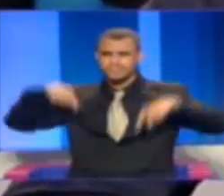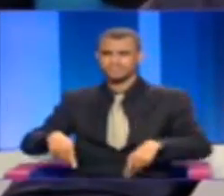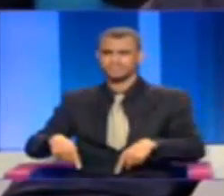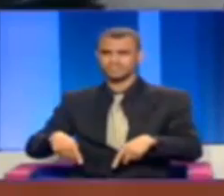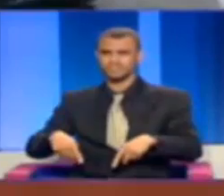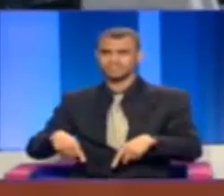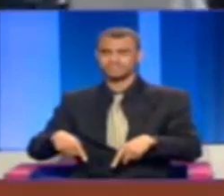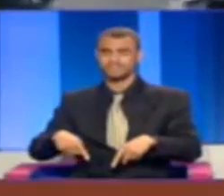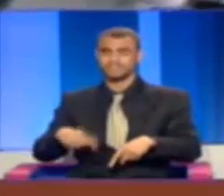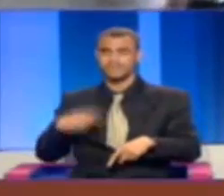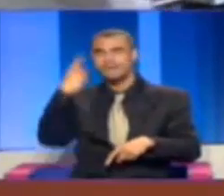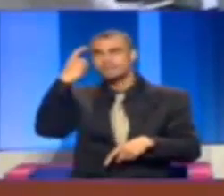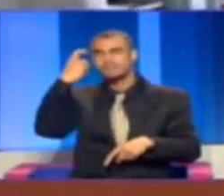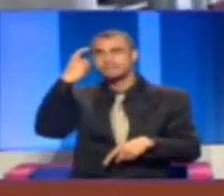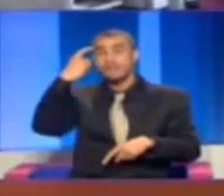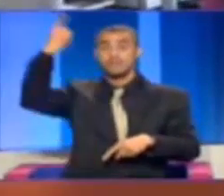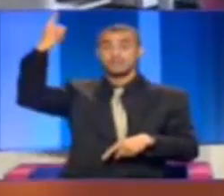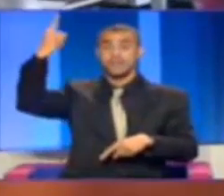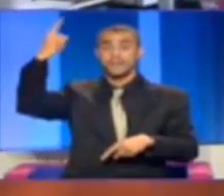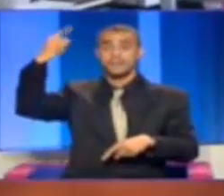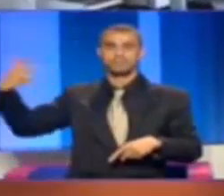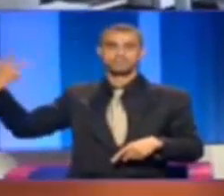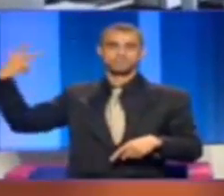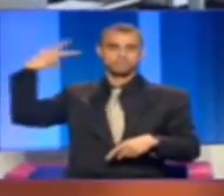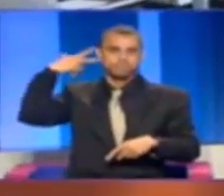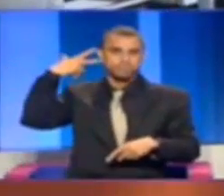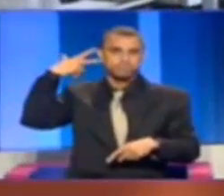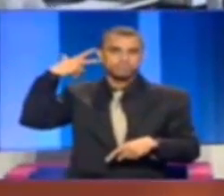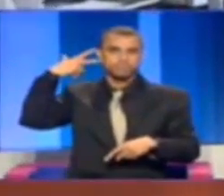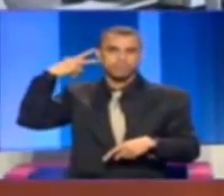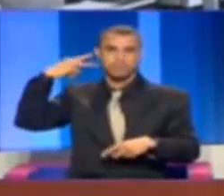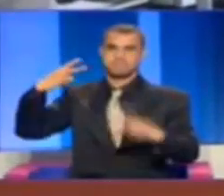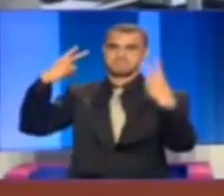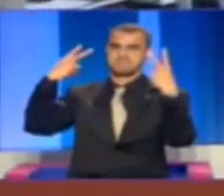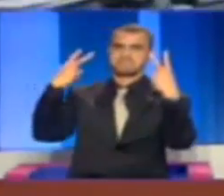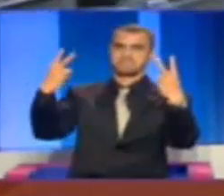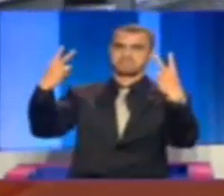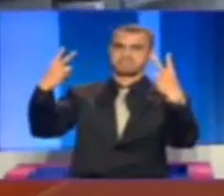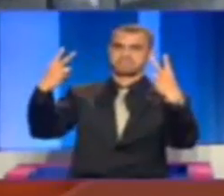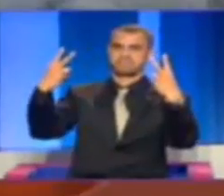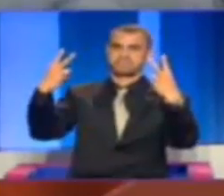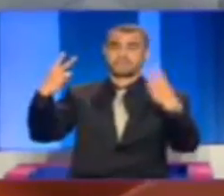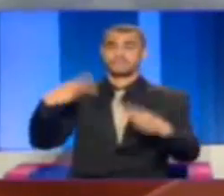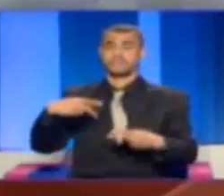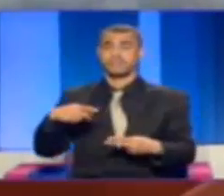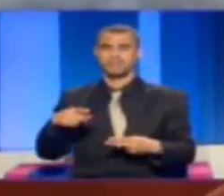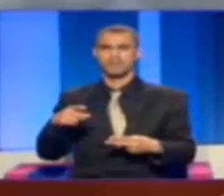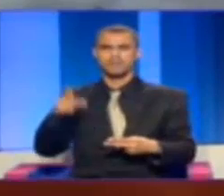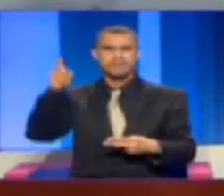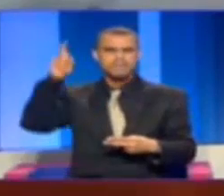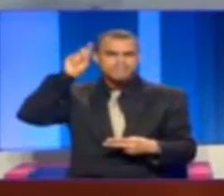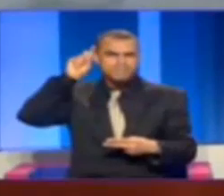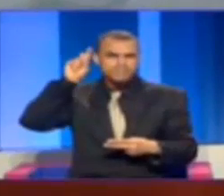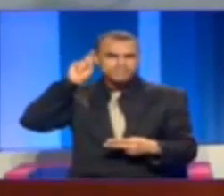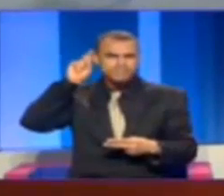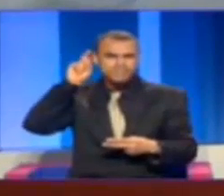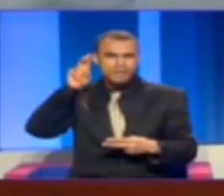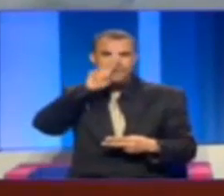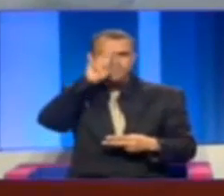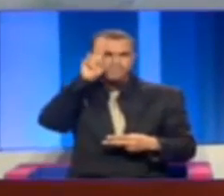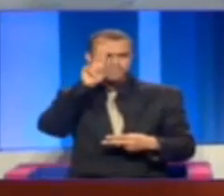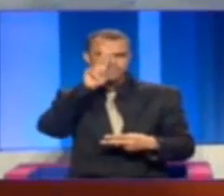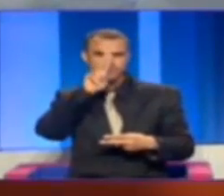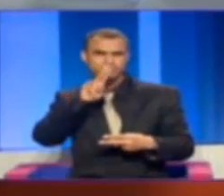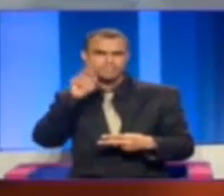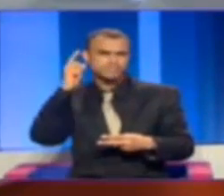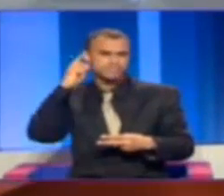هاد زرع القوقعه تعتبر نقله علميه غير مسبوقه. طيب قبل من القوقعه، المعينات السمعيه هي هاد العدسه اللي تنركبوها اللي